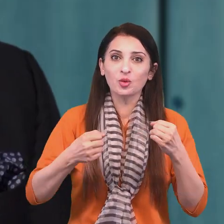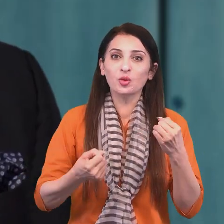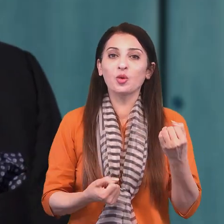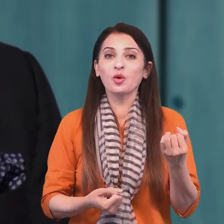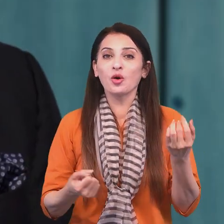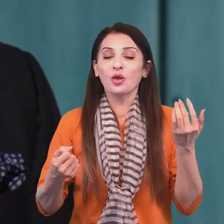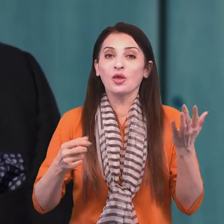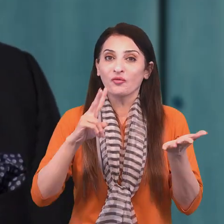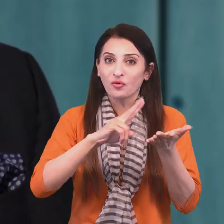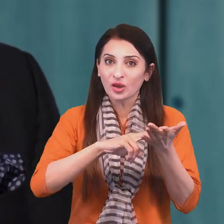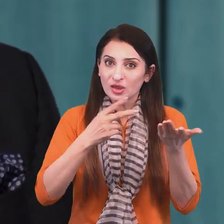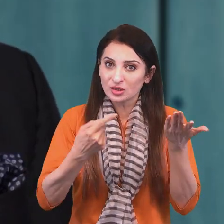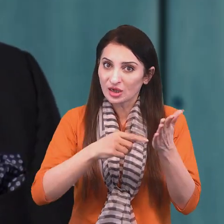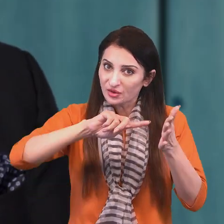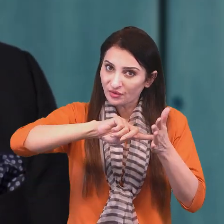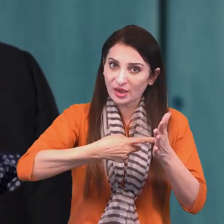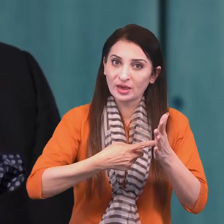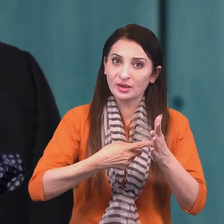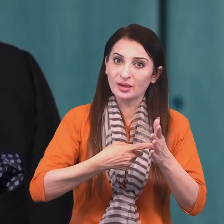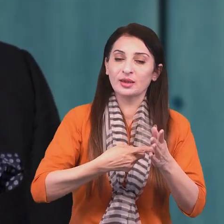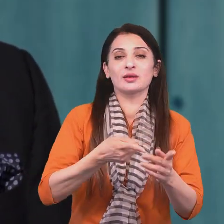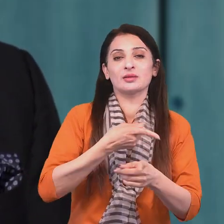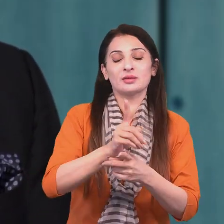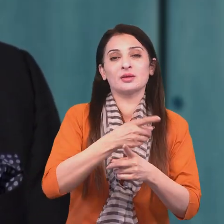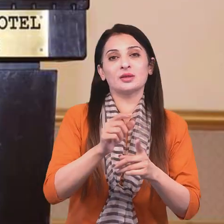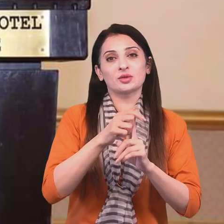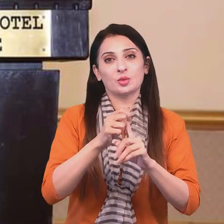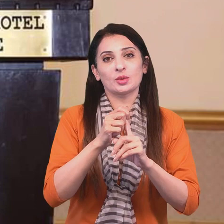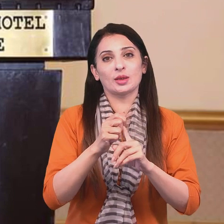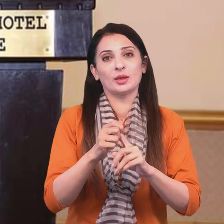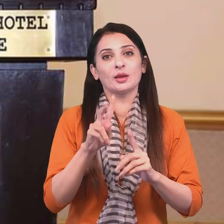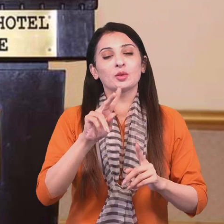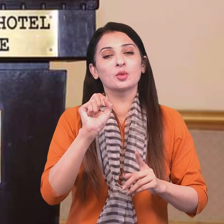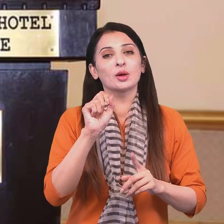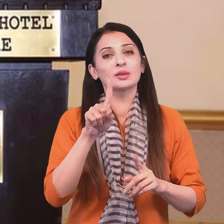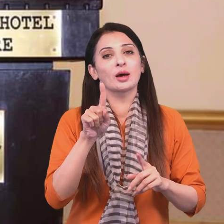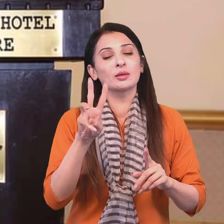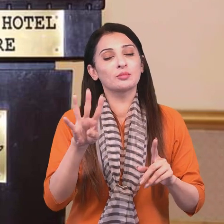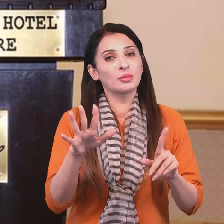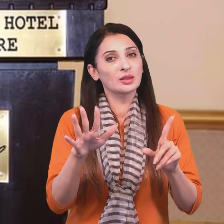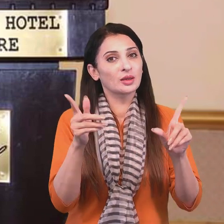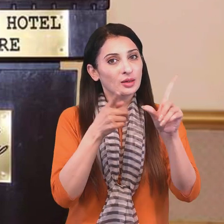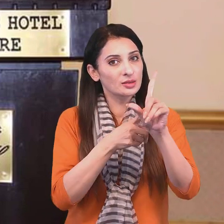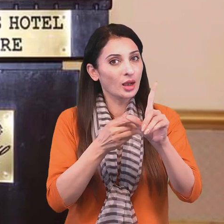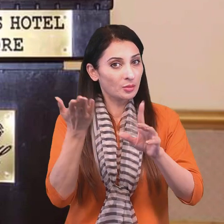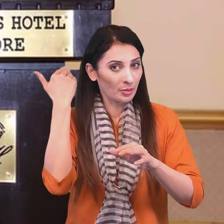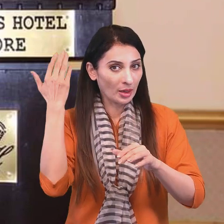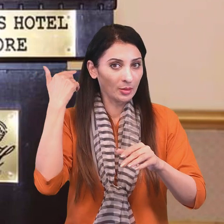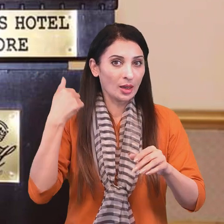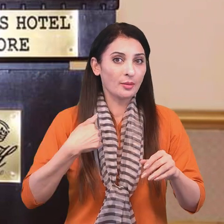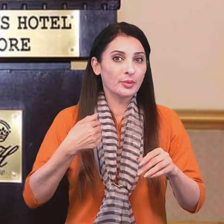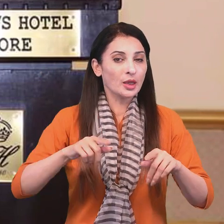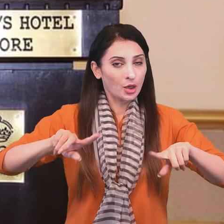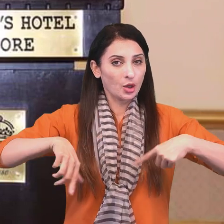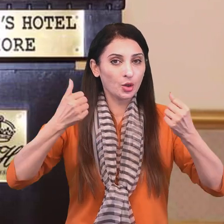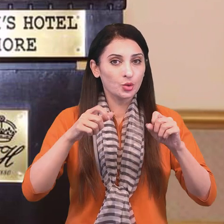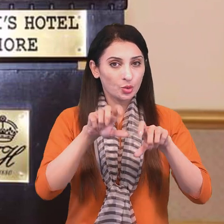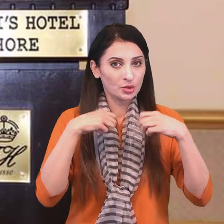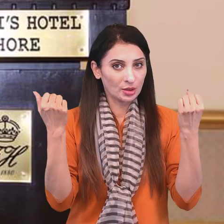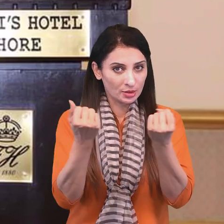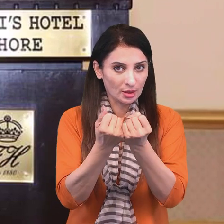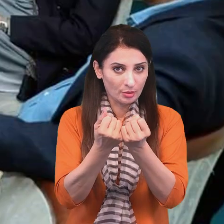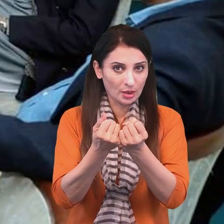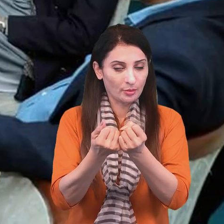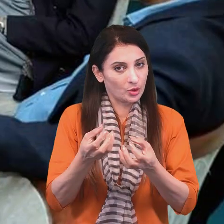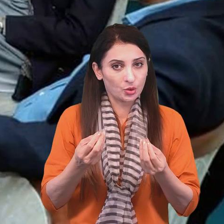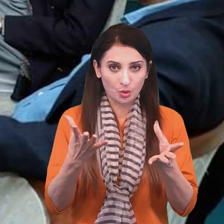में हमने अगस्त 2015 में यूथ जनरल असम्बली की बुनियाद रखी, जिसमें आगे चल के हमने यूथ जनरल असम्बली के मुख्तलिफ़ फ़ोरम्स